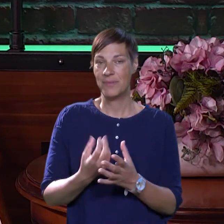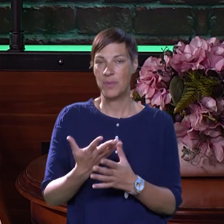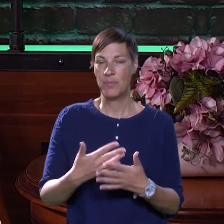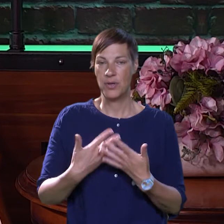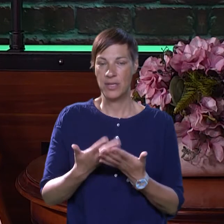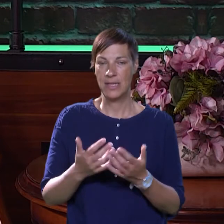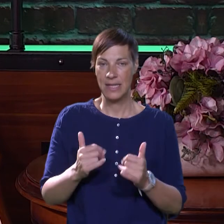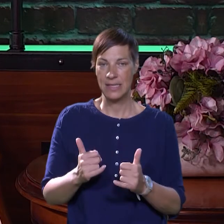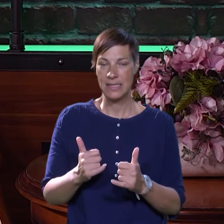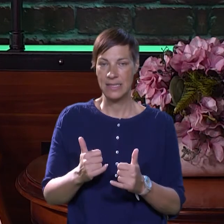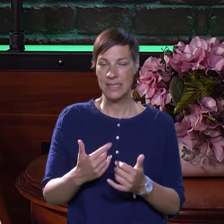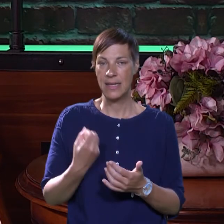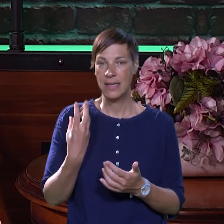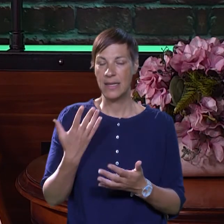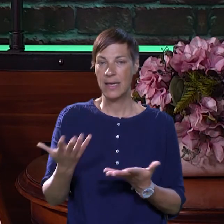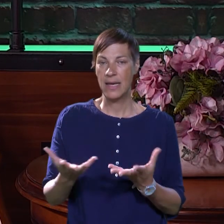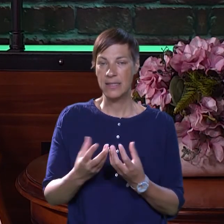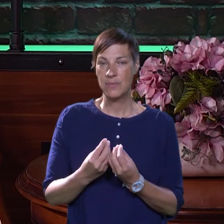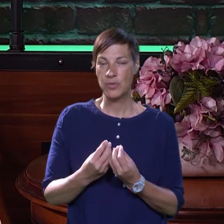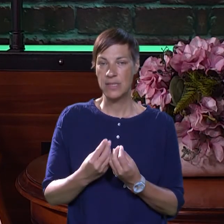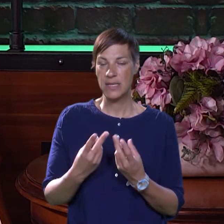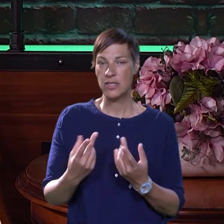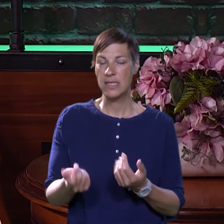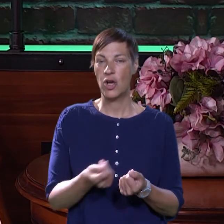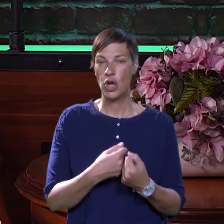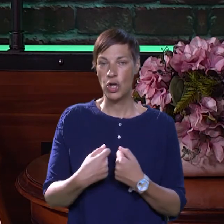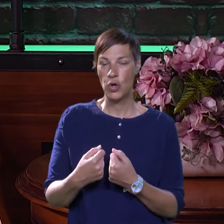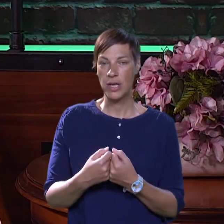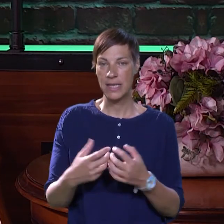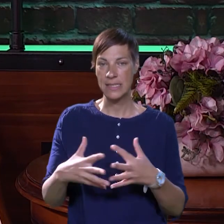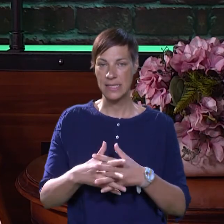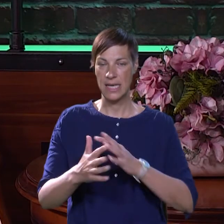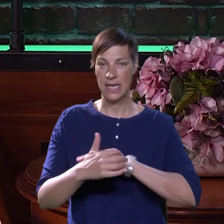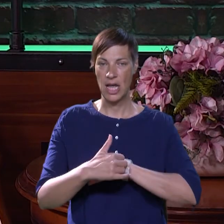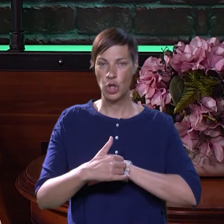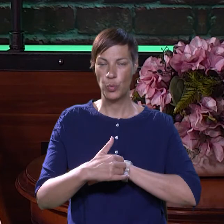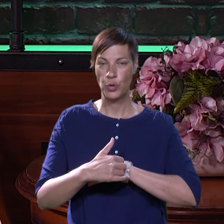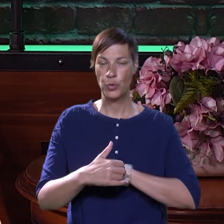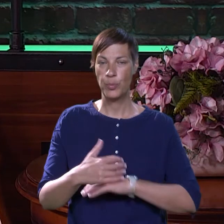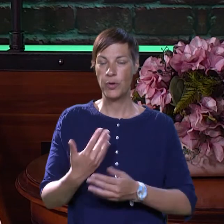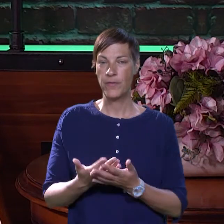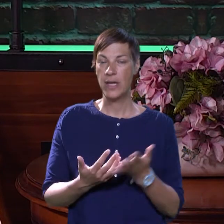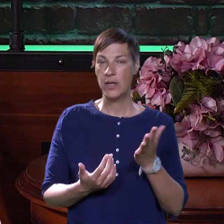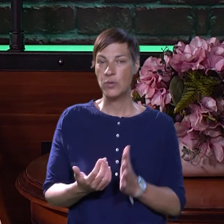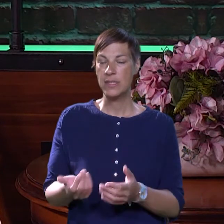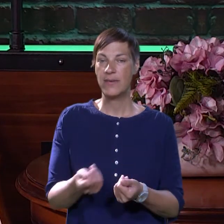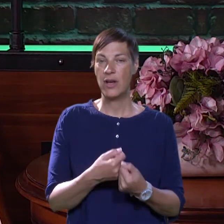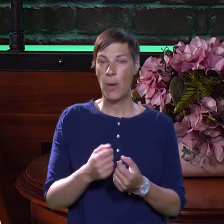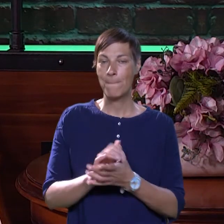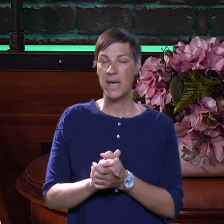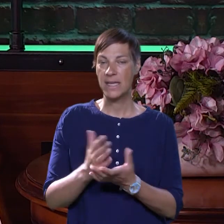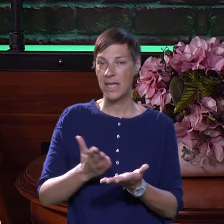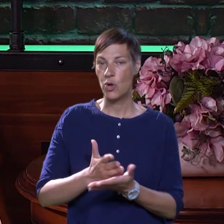preporodili doslovno kad smo zajedno sa još pet organizacija i gradom Dubrovnikom u tom civilno-javnom